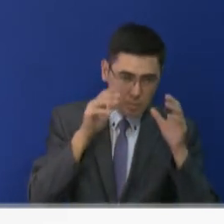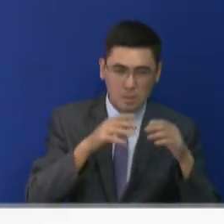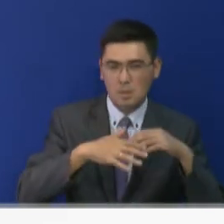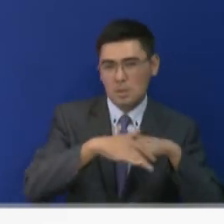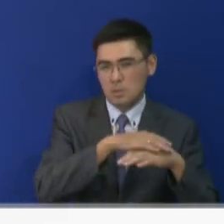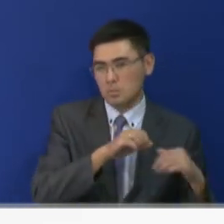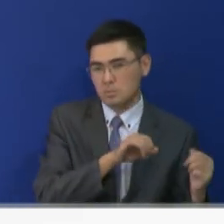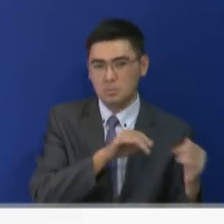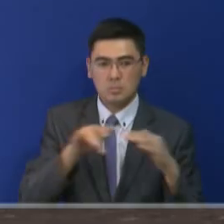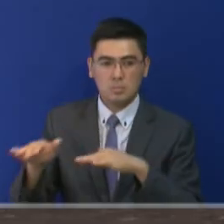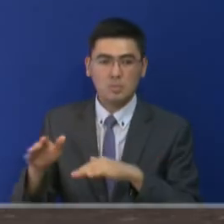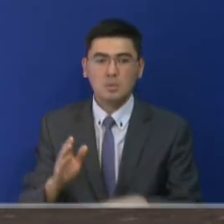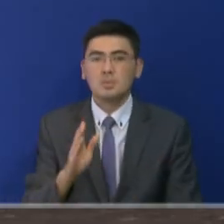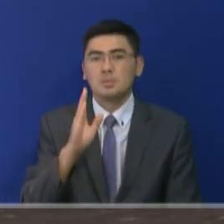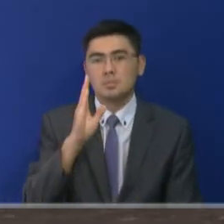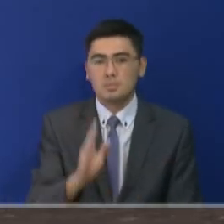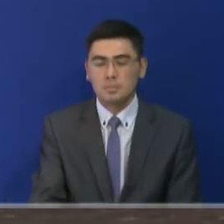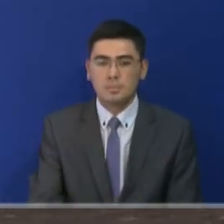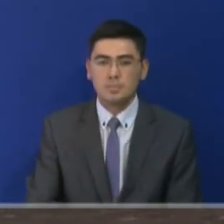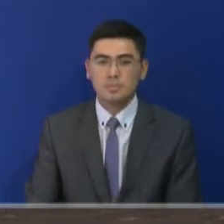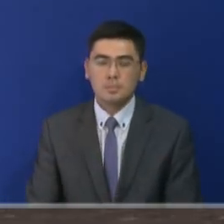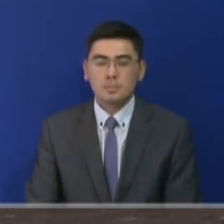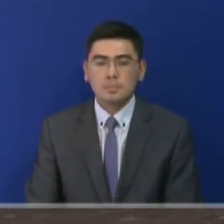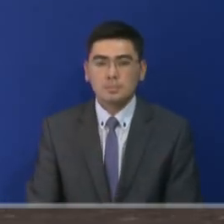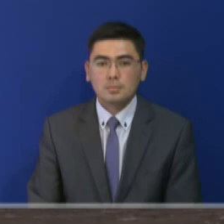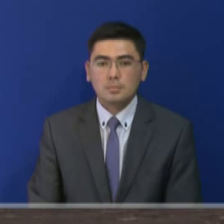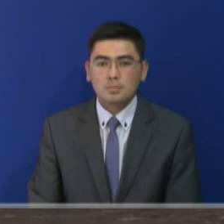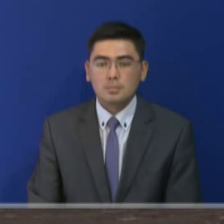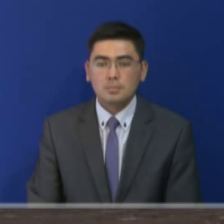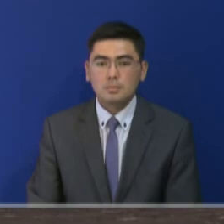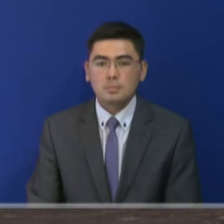орындарының біріне айналмақ. Бердібек Қарымбай, Аслан Ертісбаев, Семей телеарнасы.